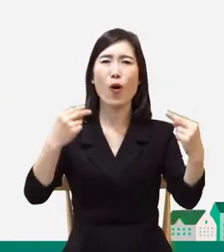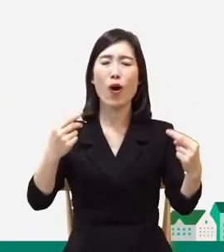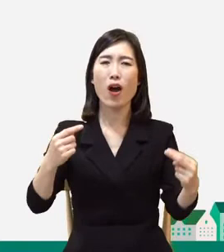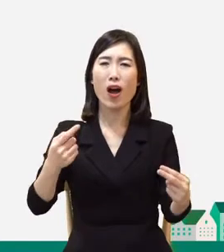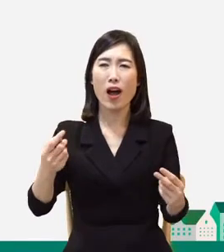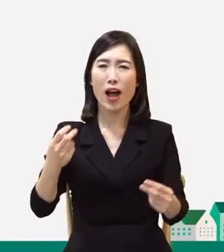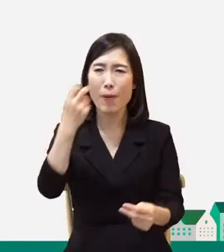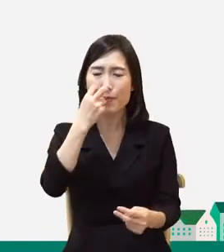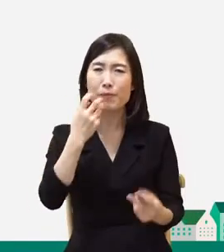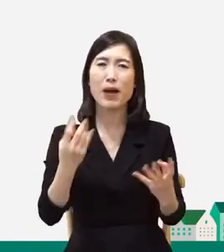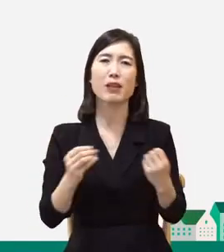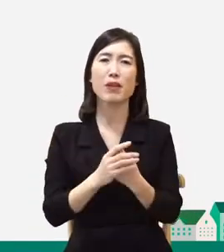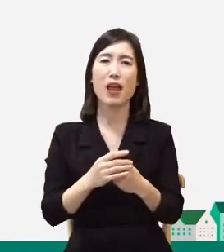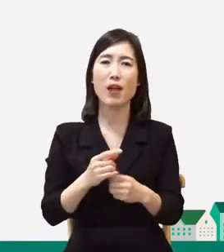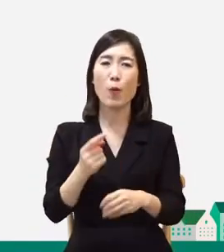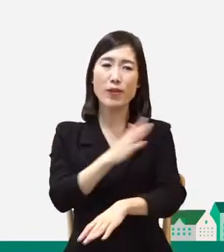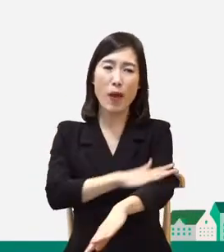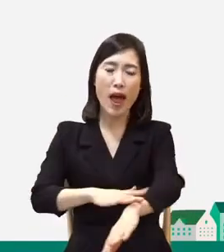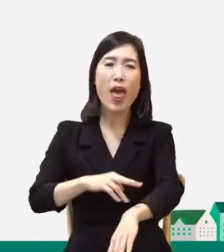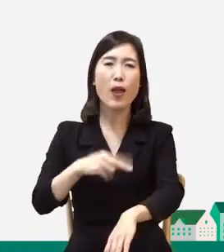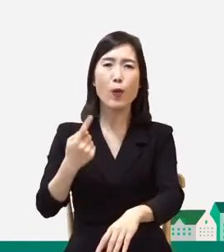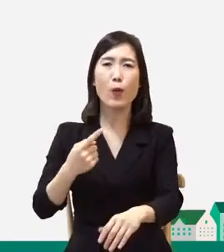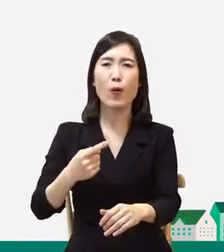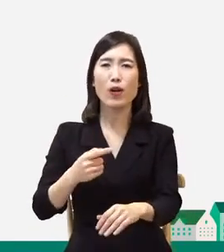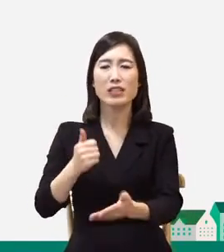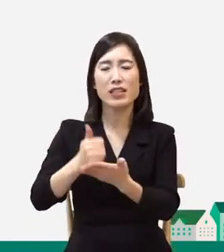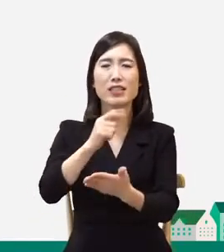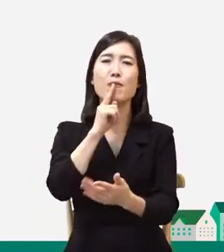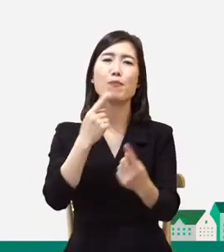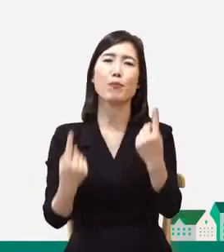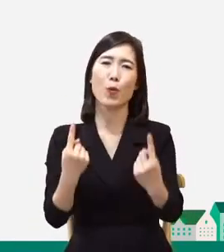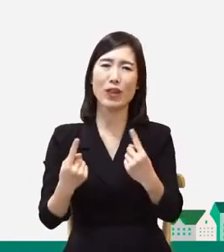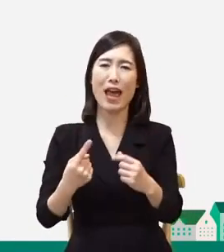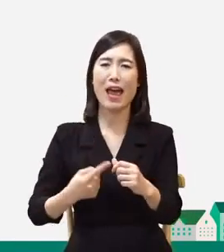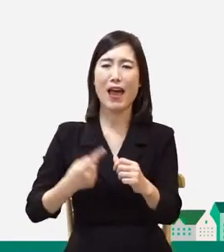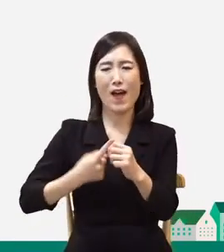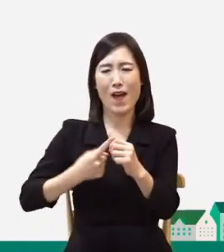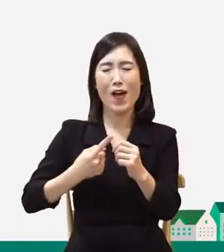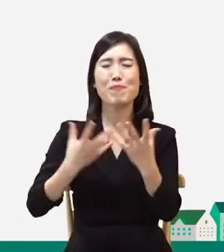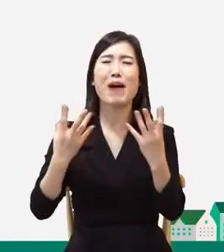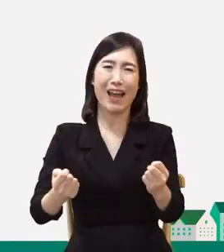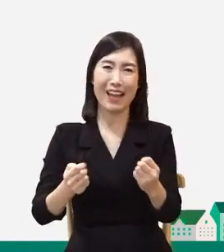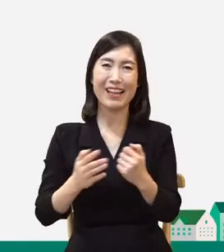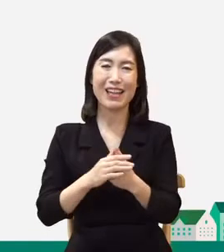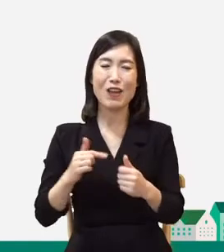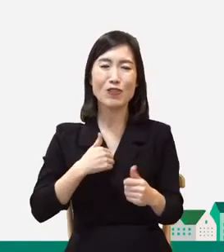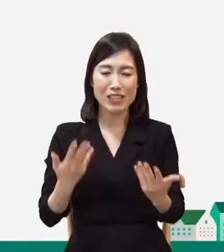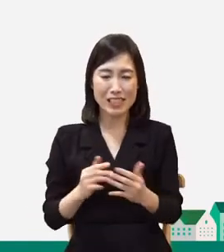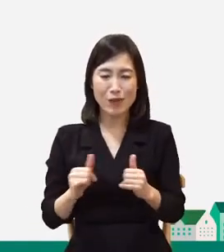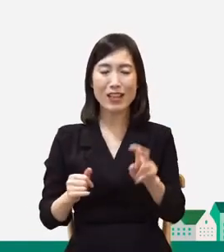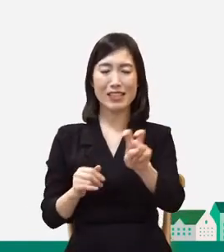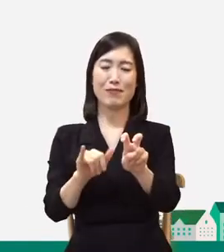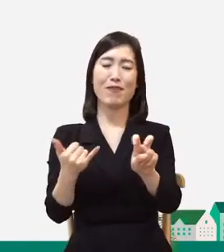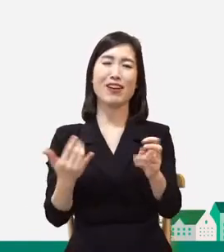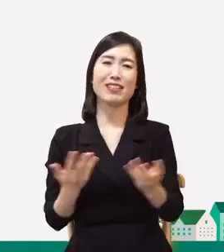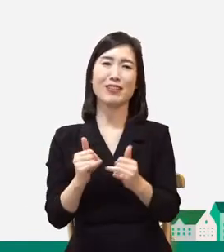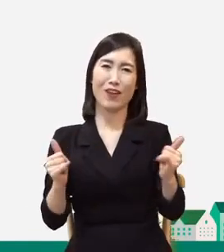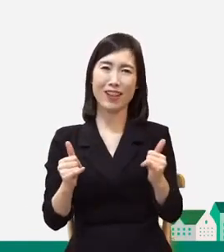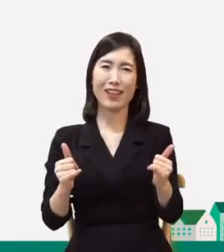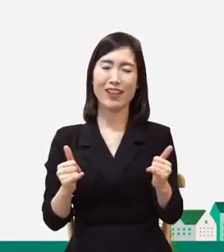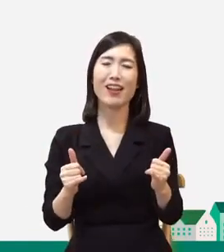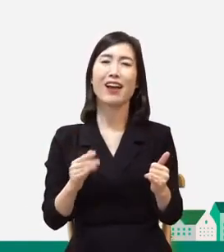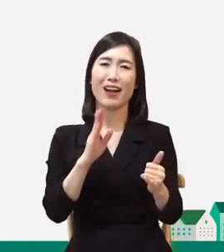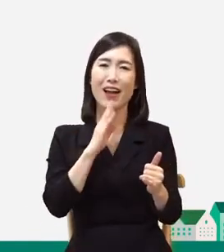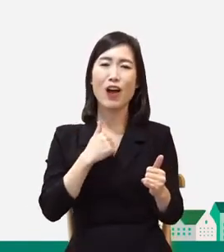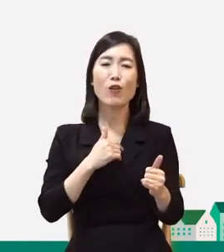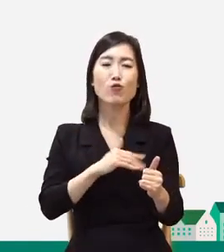칭찬과 격려보다는 질타를 더 많이 들으며 현장에서 개척자의 길을 걷고 있는 저희 지원주택 20명의 직원분들, 우리에게는